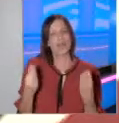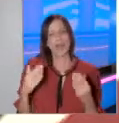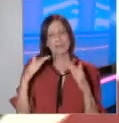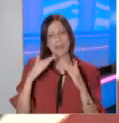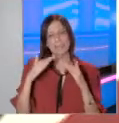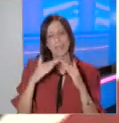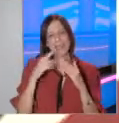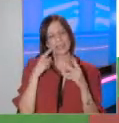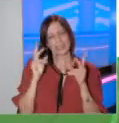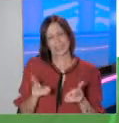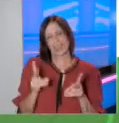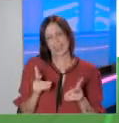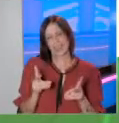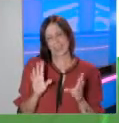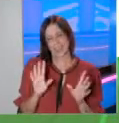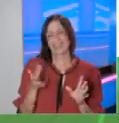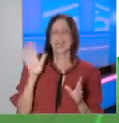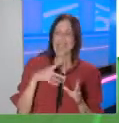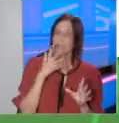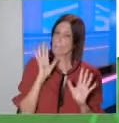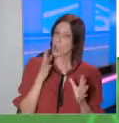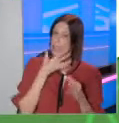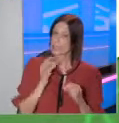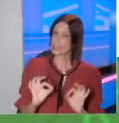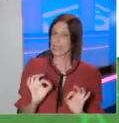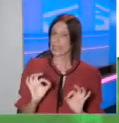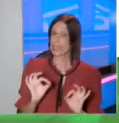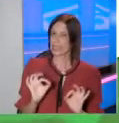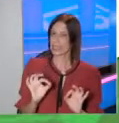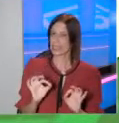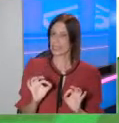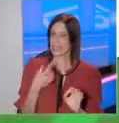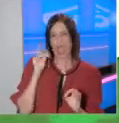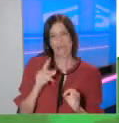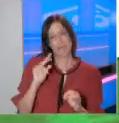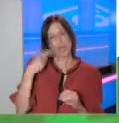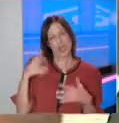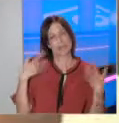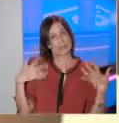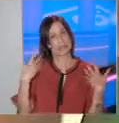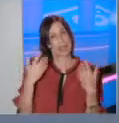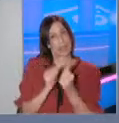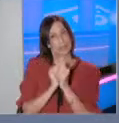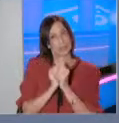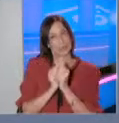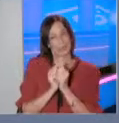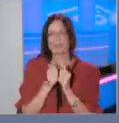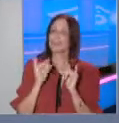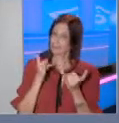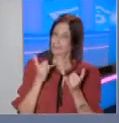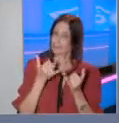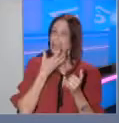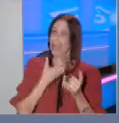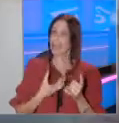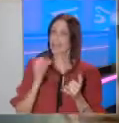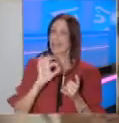בבית, מאוד איטולית, גם מאוד רצינית. חייבים להיות בשמחה בסוכות, נראה לי. כן, ברמב״ם